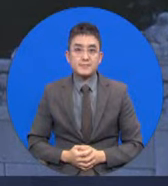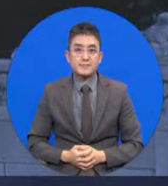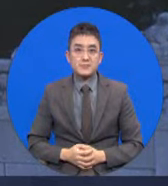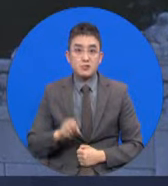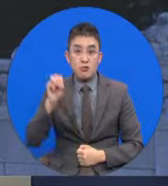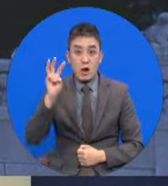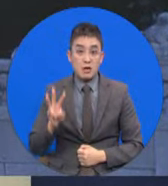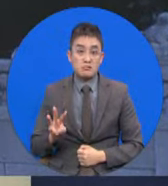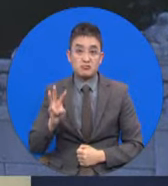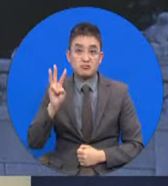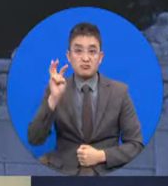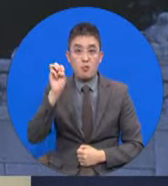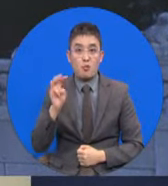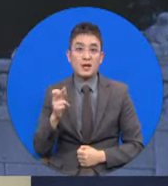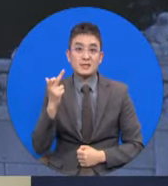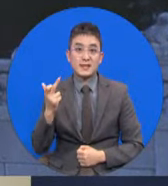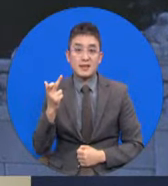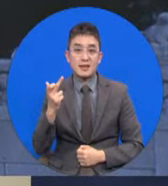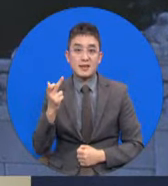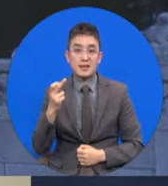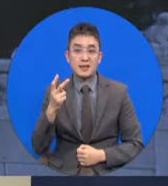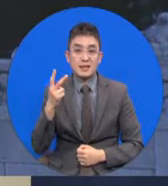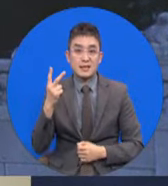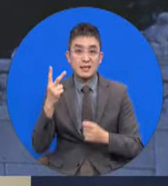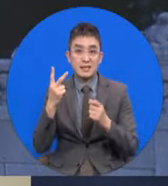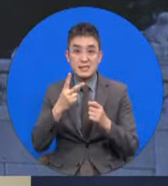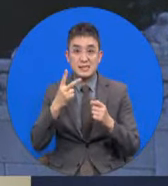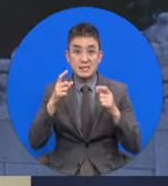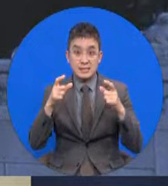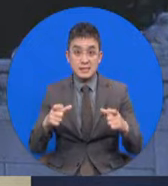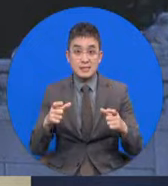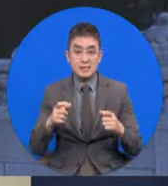광주 광산을 지역을 좀 꼽아야 될 것 같아요. 조기현 변호사님.